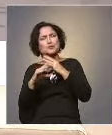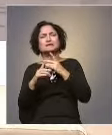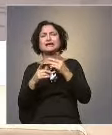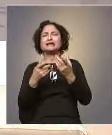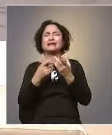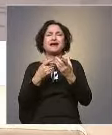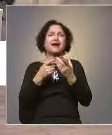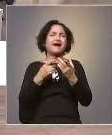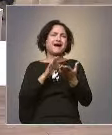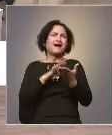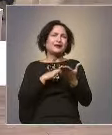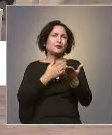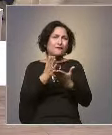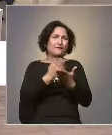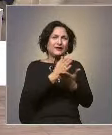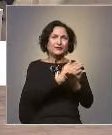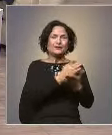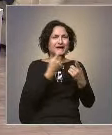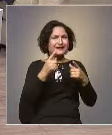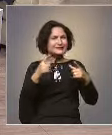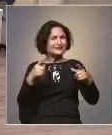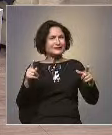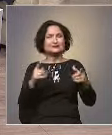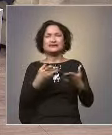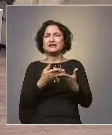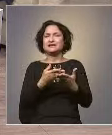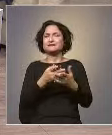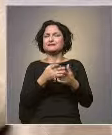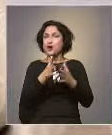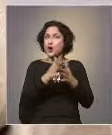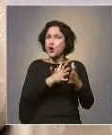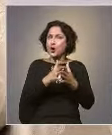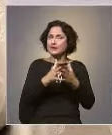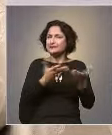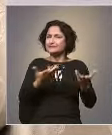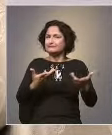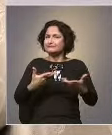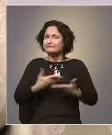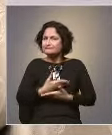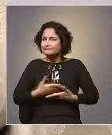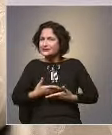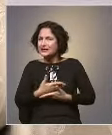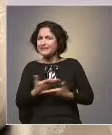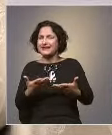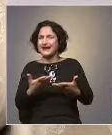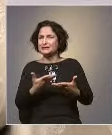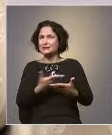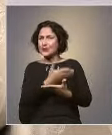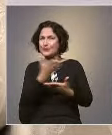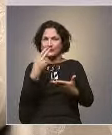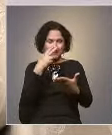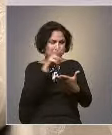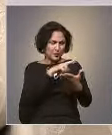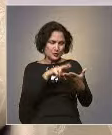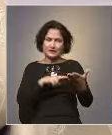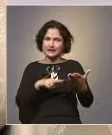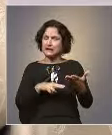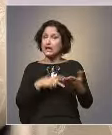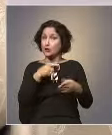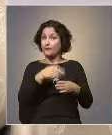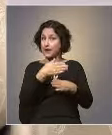на различен инструмент. Много интересно. Съмнявам, че повече хора ще бъдат заинтригувани да видят и разказите на поредния сборник